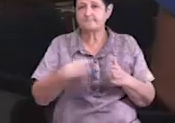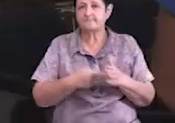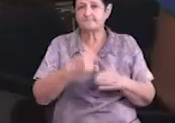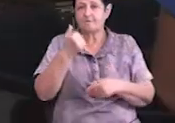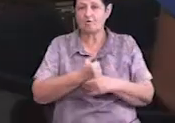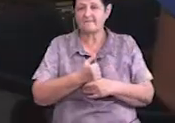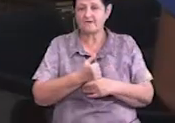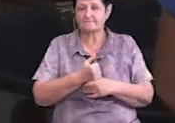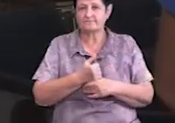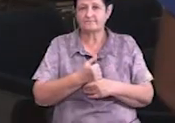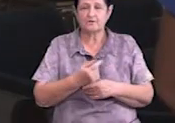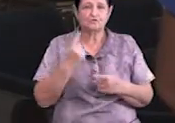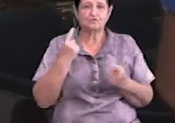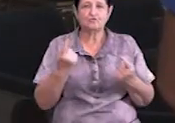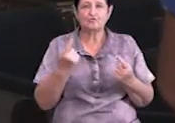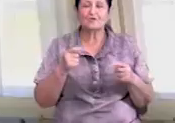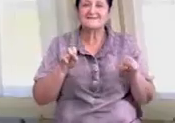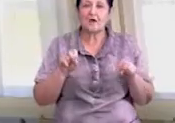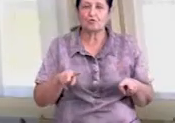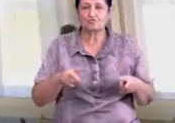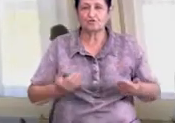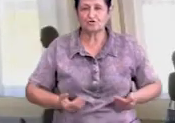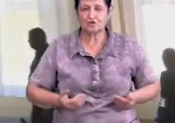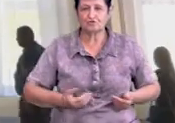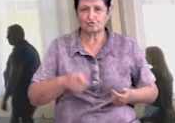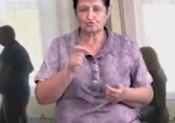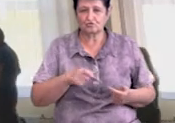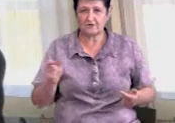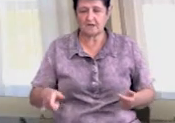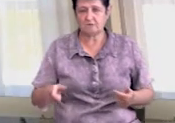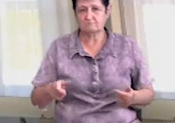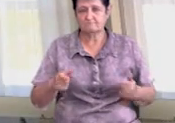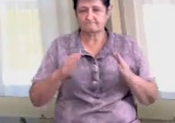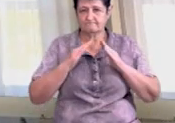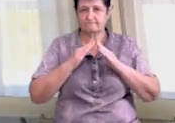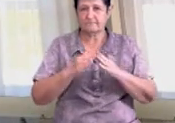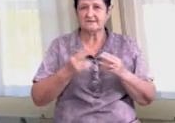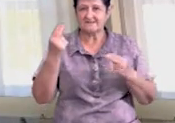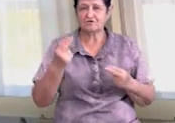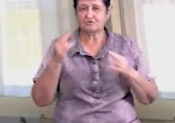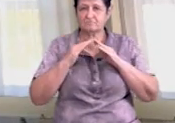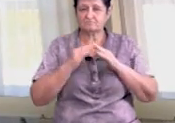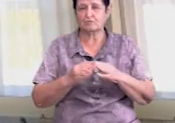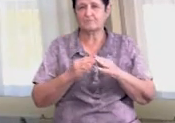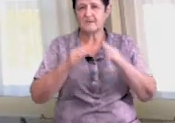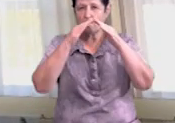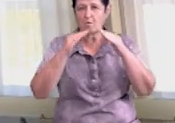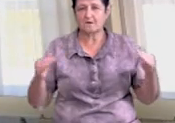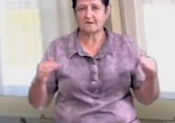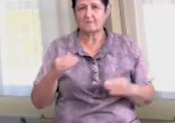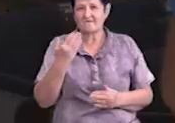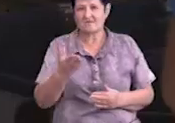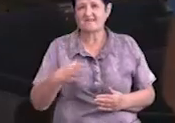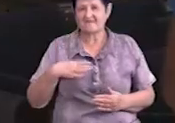Трошенко. Жодної загрози життю людей, цілісності конструкції, приміщення, покрівлі актової зали, вона